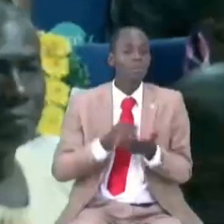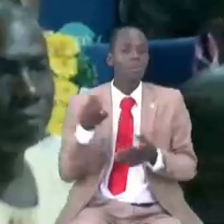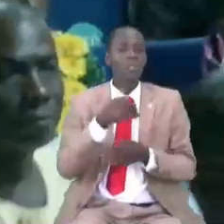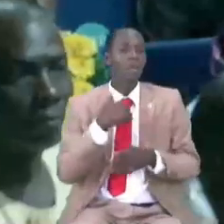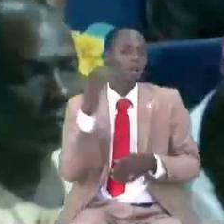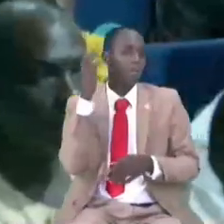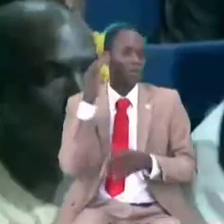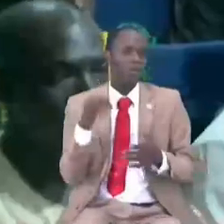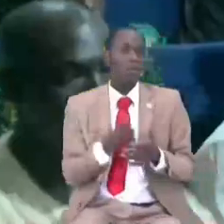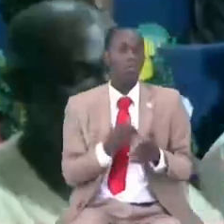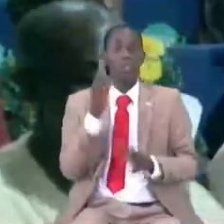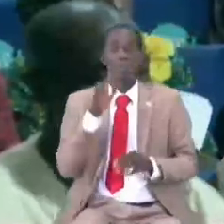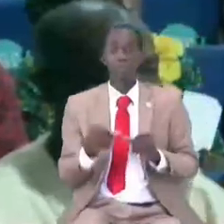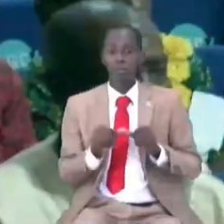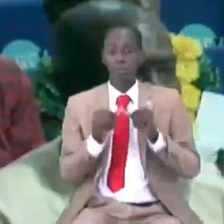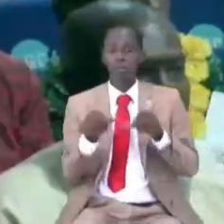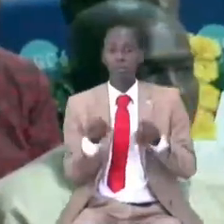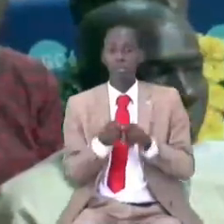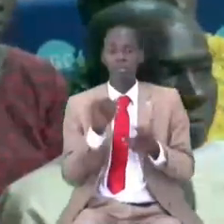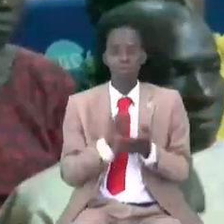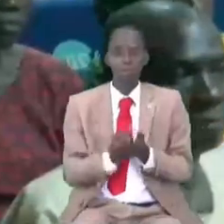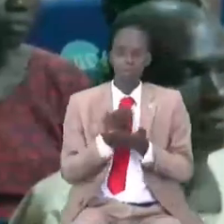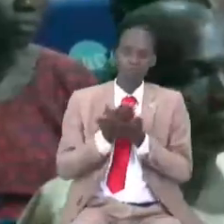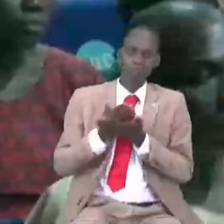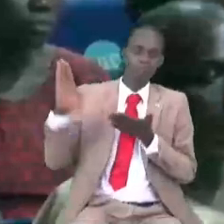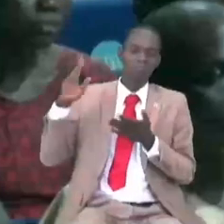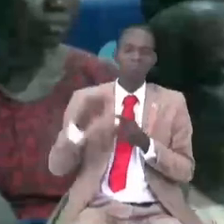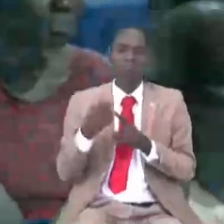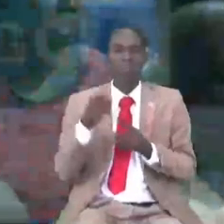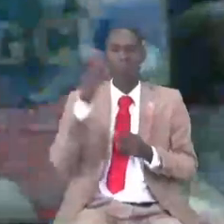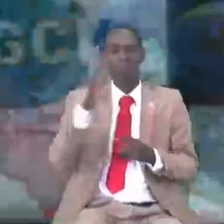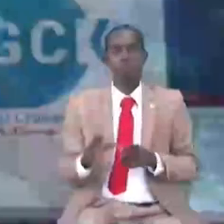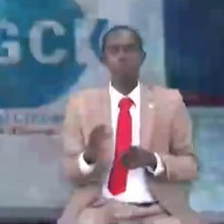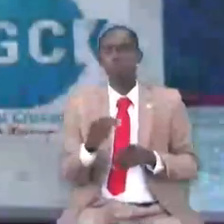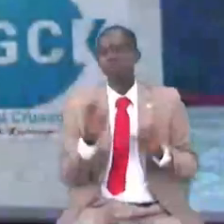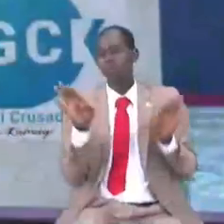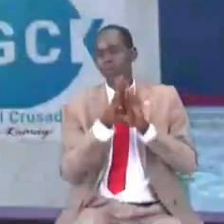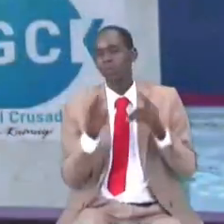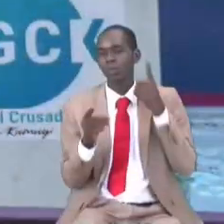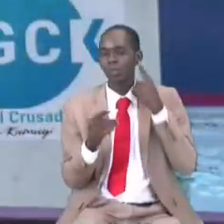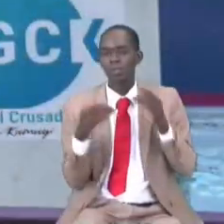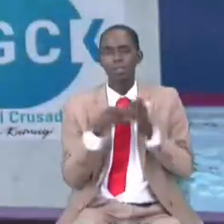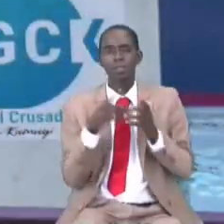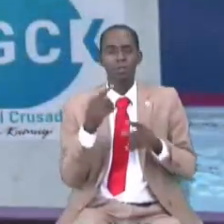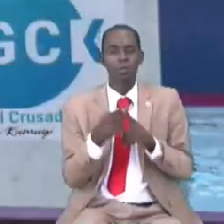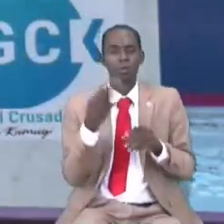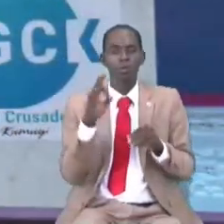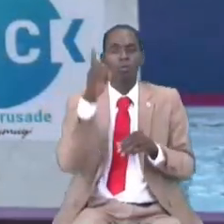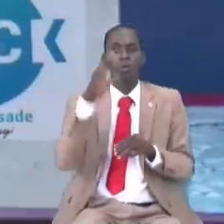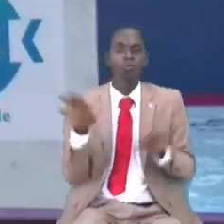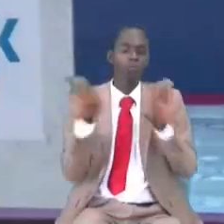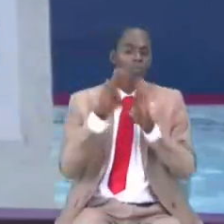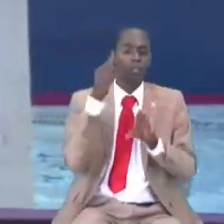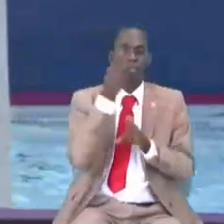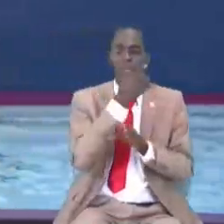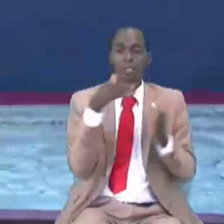de recevoir, jeter. Ils jettent ça par-dessus leur épaule envers d'autres, jusqu'à ce que le jour